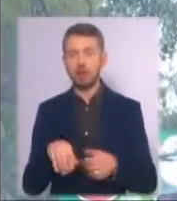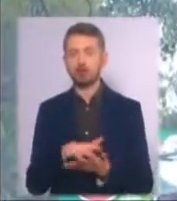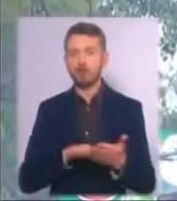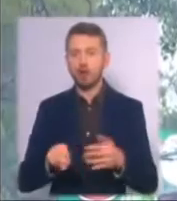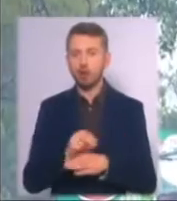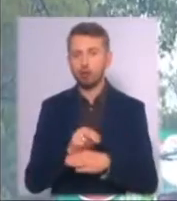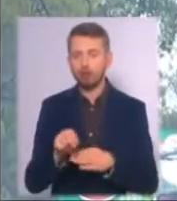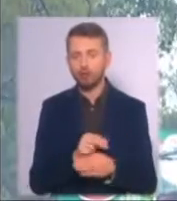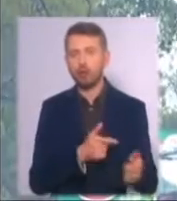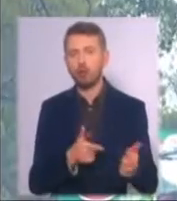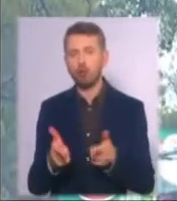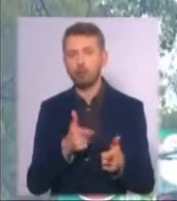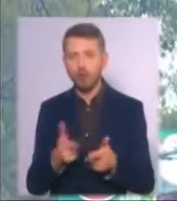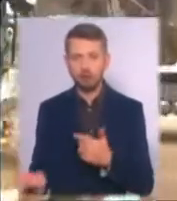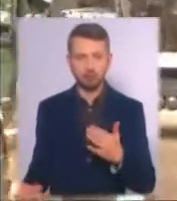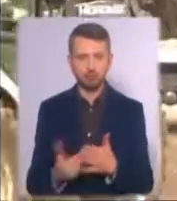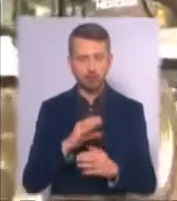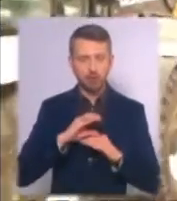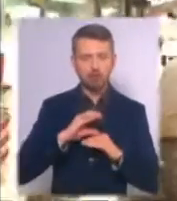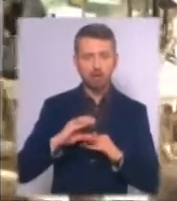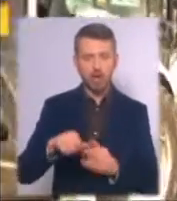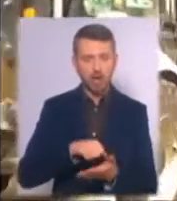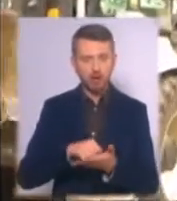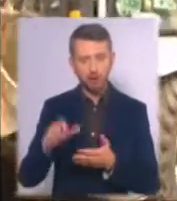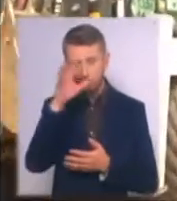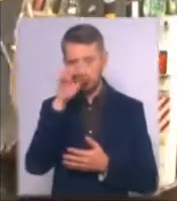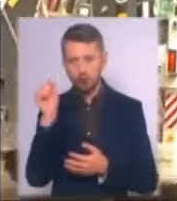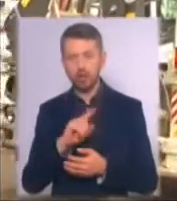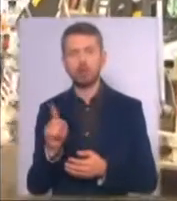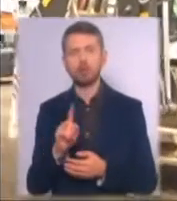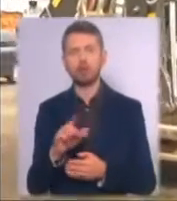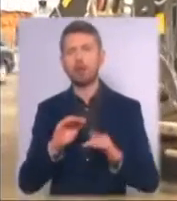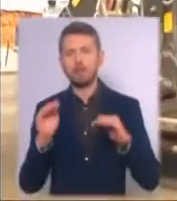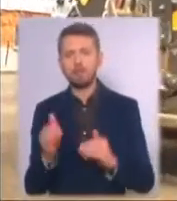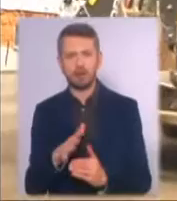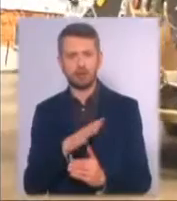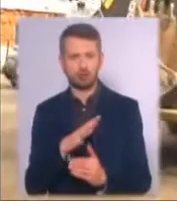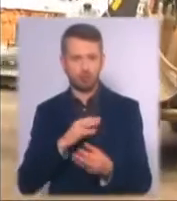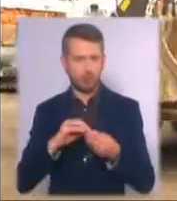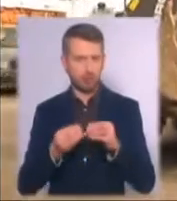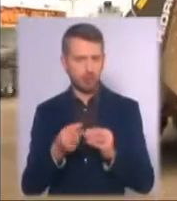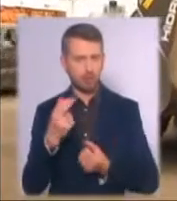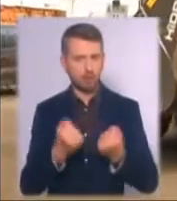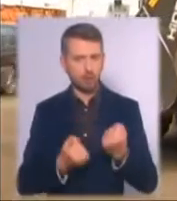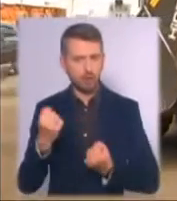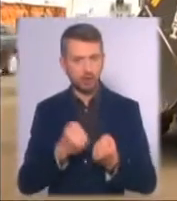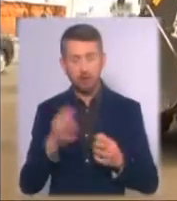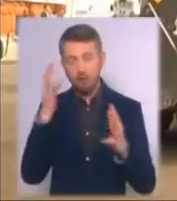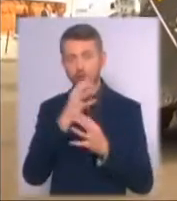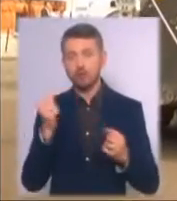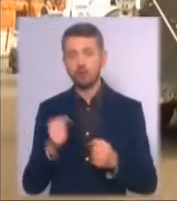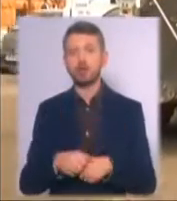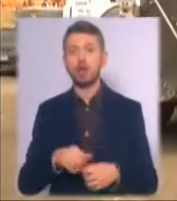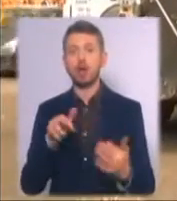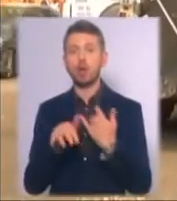реконструкція, готуватимуть свіженький шар асфальту вночі, аби створювати менше дискомфорту для водіїв. У темну пору рух цими